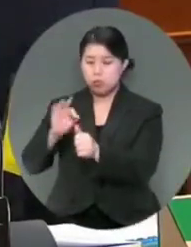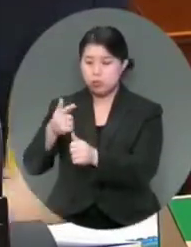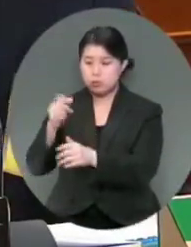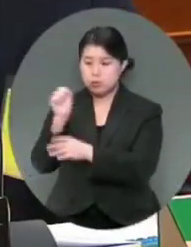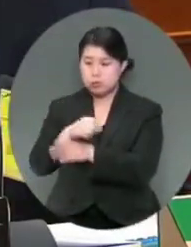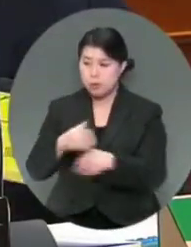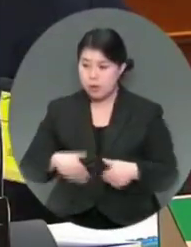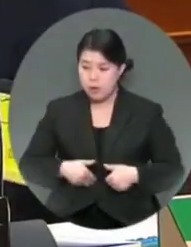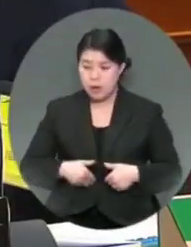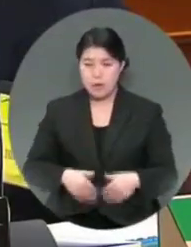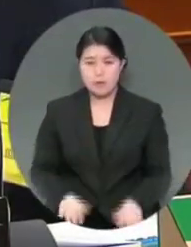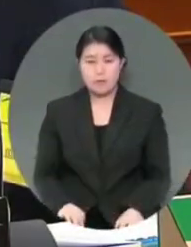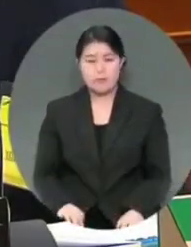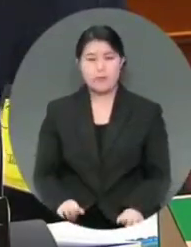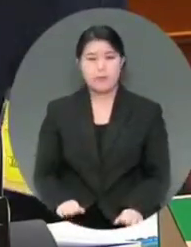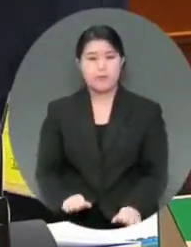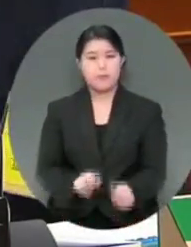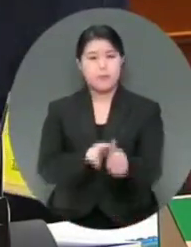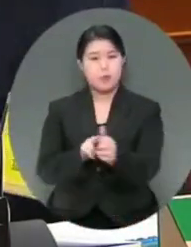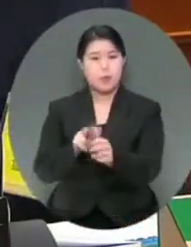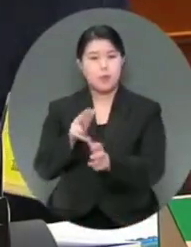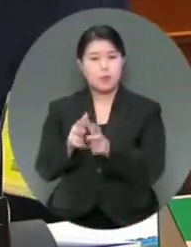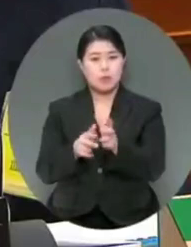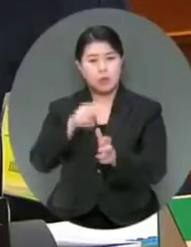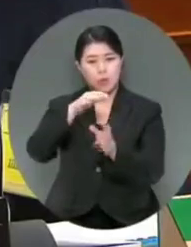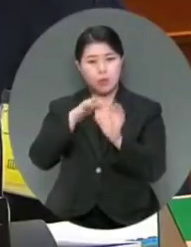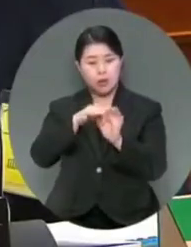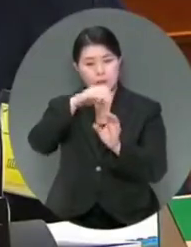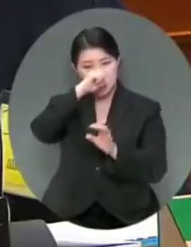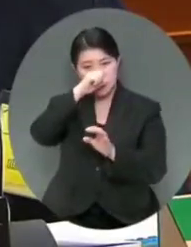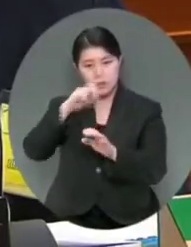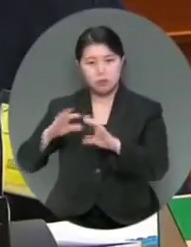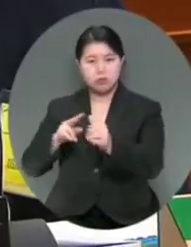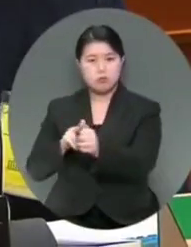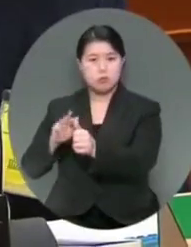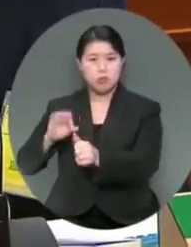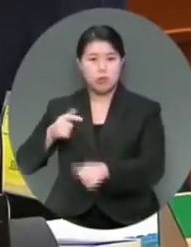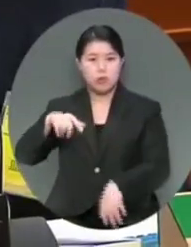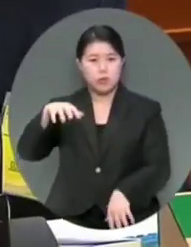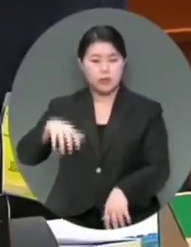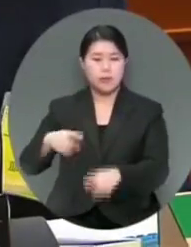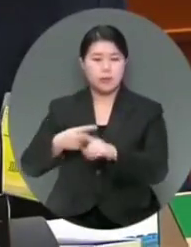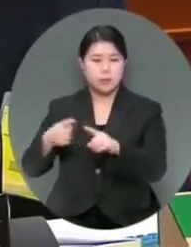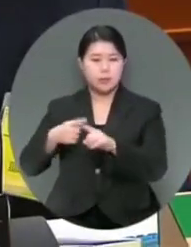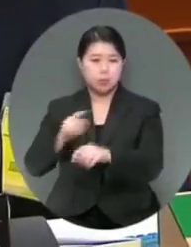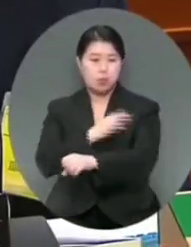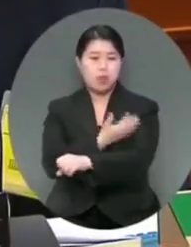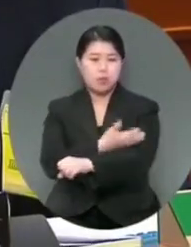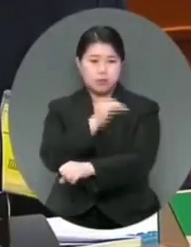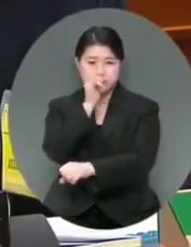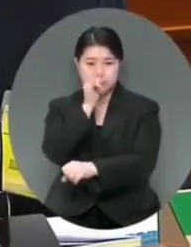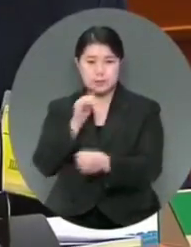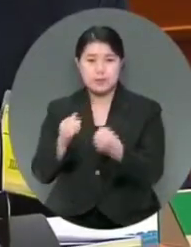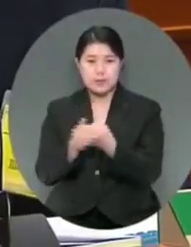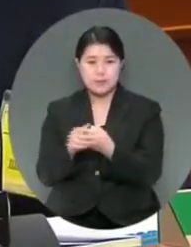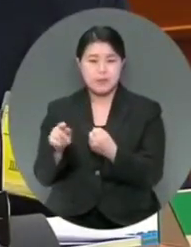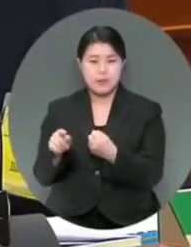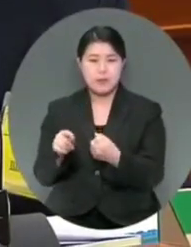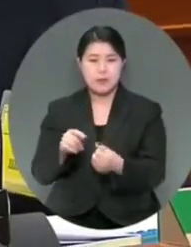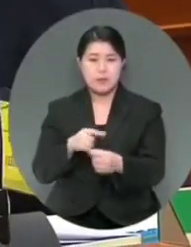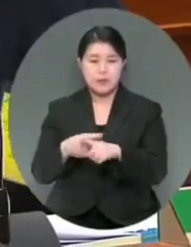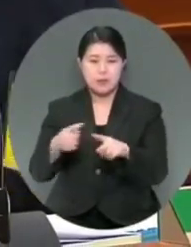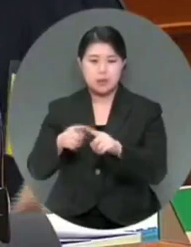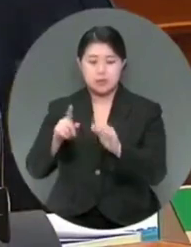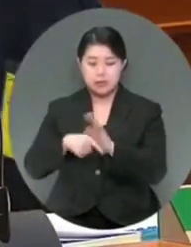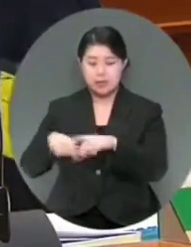받습니까? 예, 그 정보 사업 관련된 예산은 그 국정원에서 저 편성 권한을 가지고 있기 때문에 저희가 편성할 때